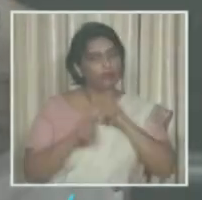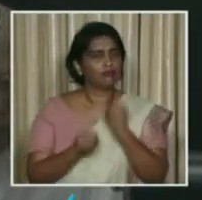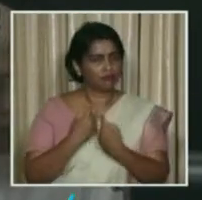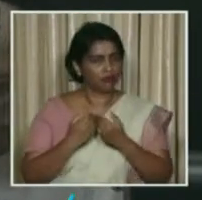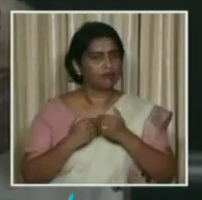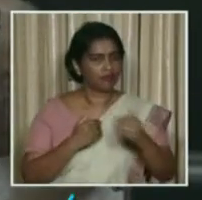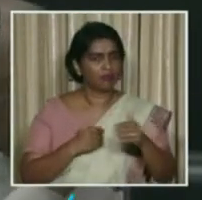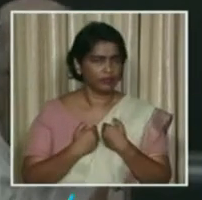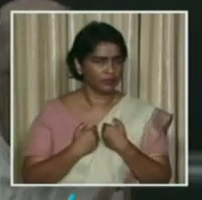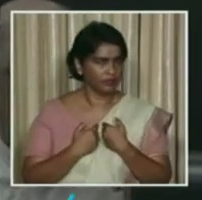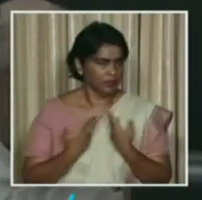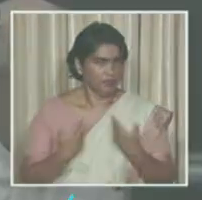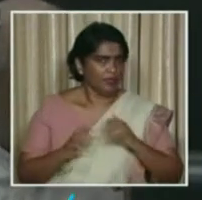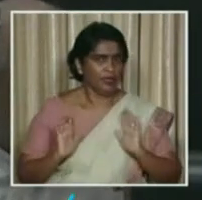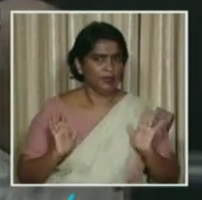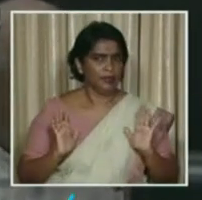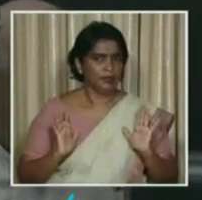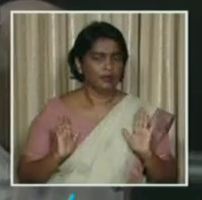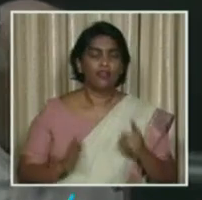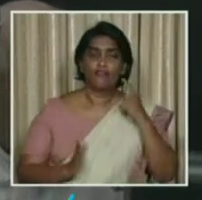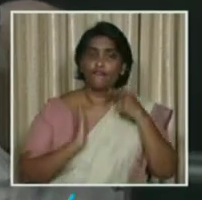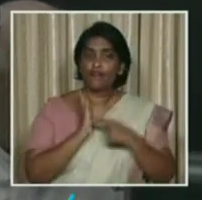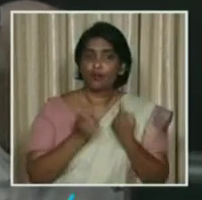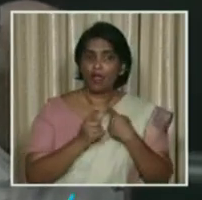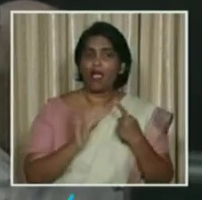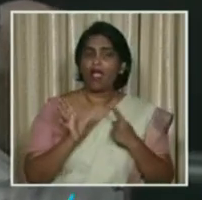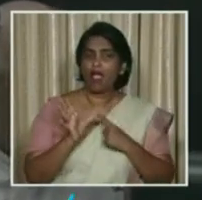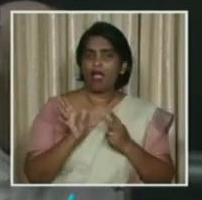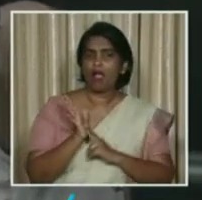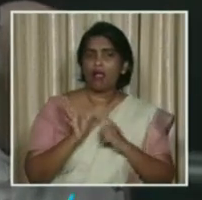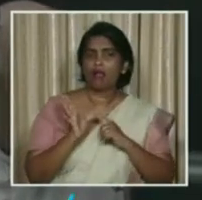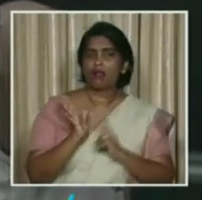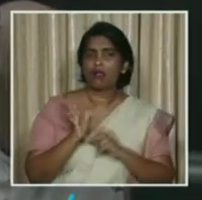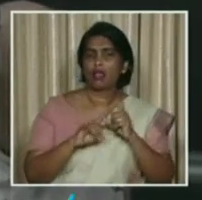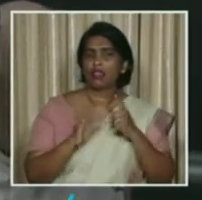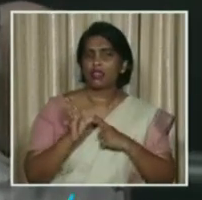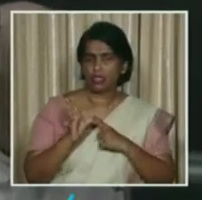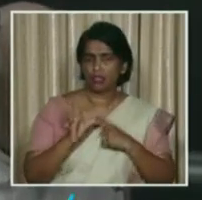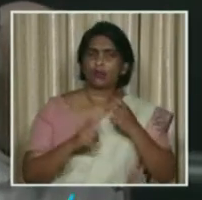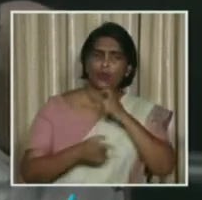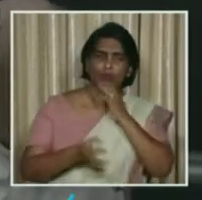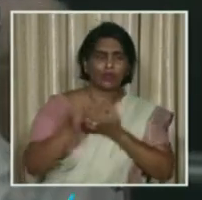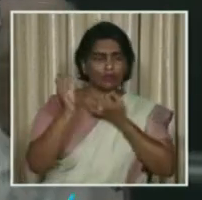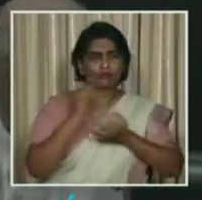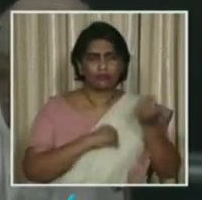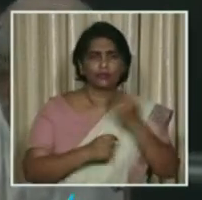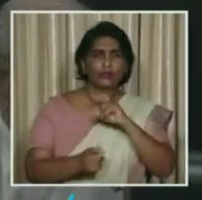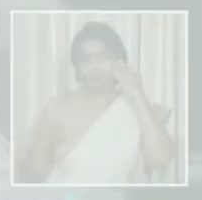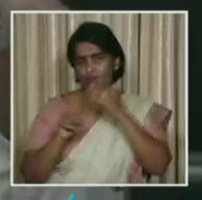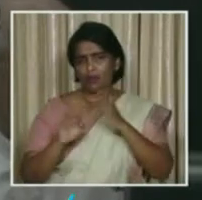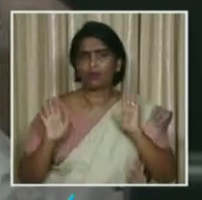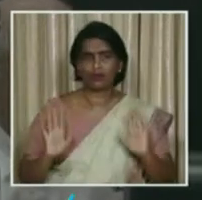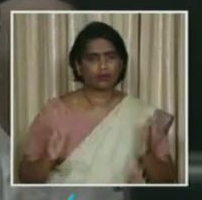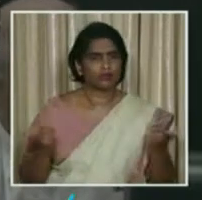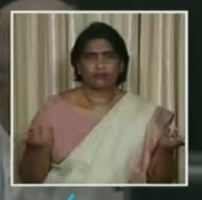විභාග කරා. මේක විභාග කරේ මම නෙමෙයි. ඒක විභාග කරේ ආනන්ද විජේපාල මහත්මයා. ඉතින් ඒකෙත් නඩු දාලා මේ පැත්තේ ආයතත් නඩු දාන්න සිදු වුණා.